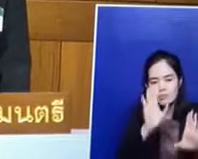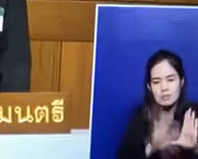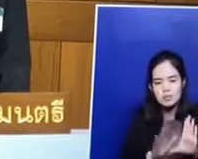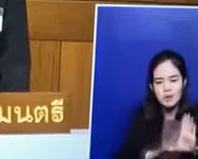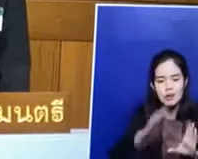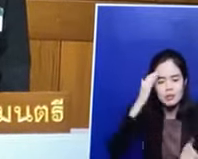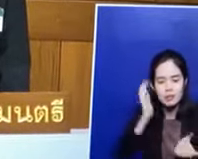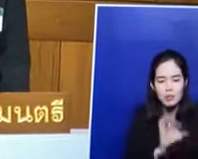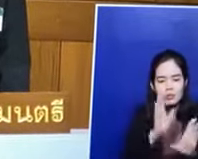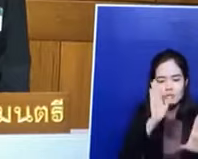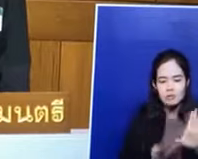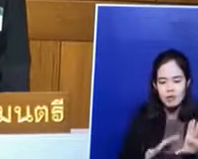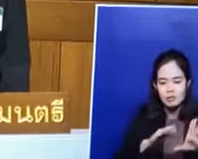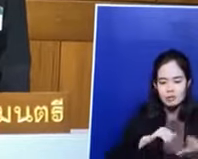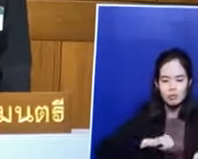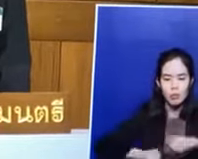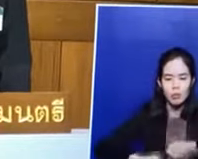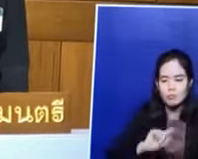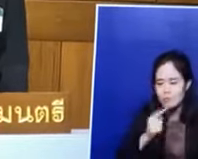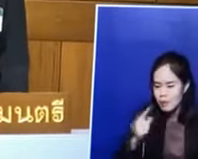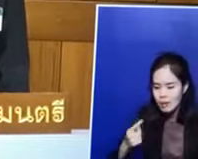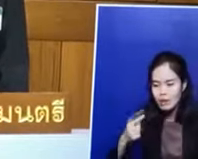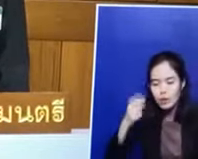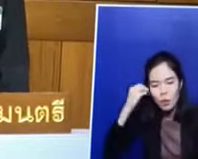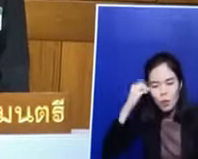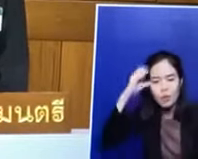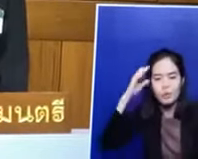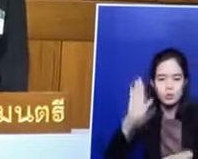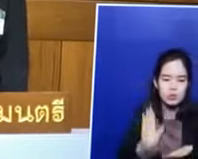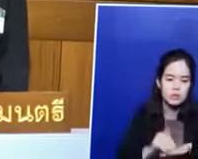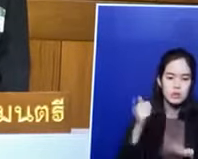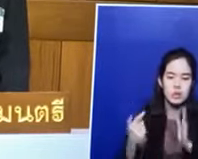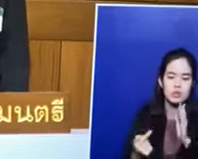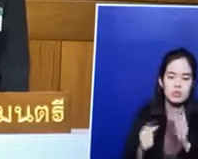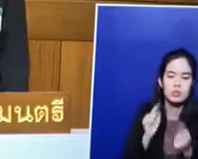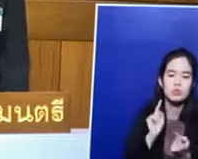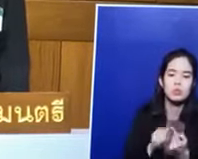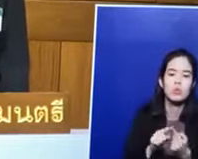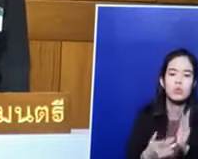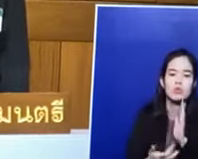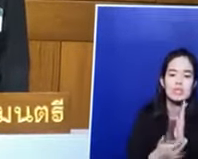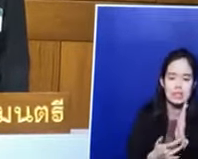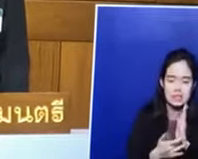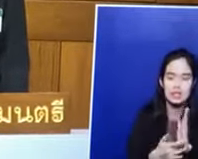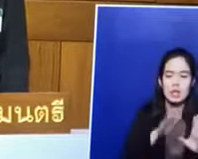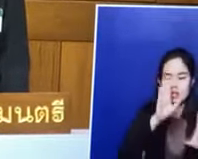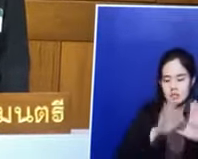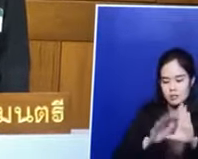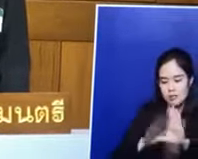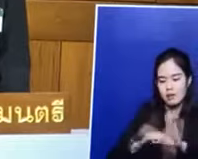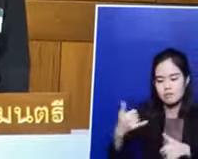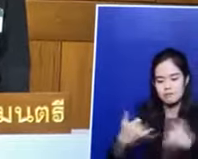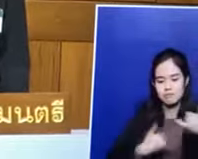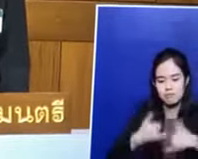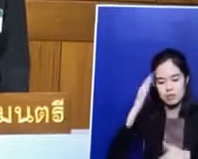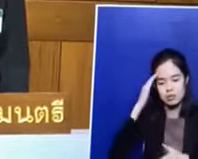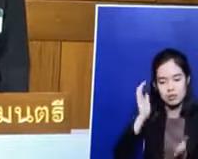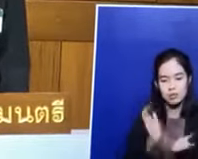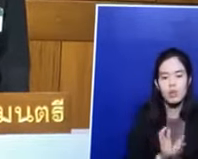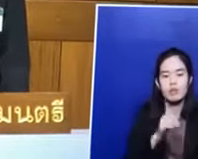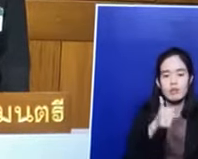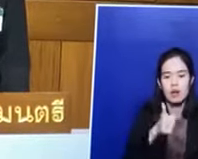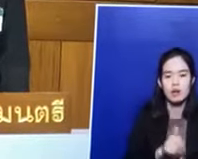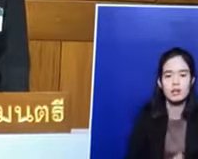ของเทคโนโลยีเข้ามานะมากกว่าการที่สอบสมัครเข้าทั่วไปเป็นการทั่วไปอย่างเดียววันนี้กำลังปรับรูปแบบ